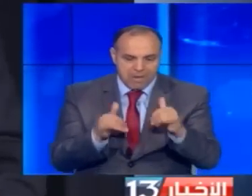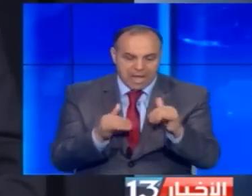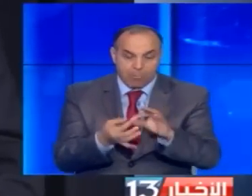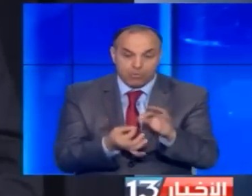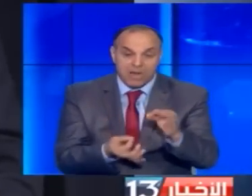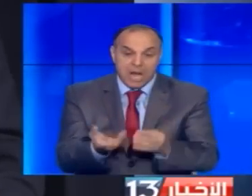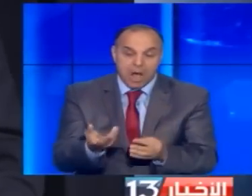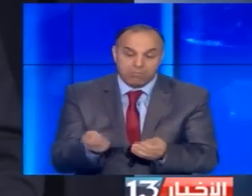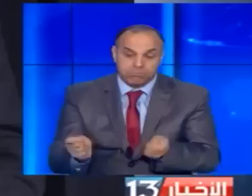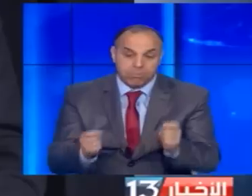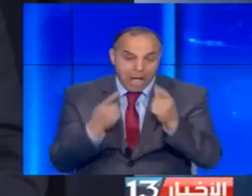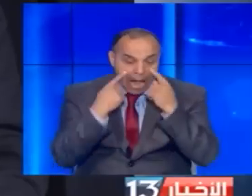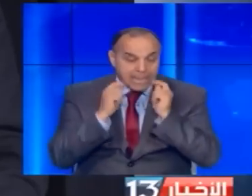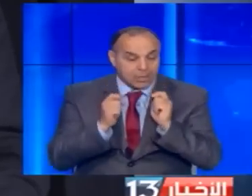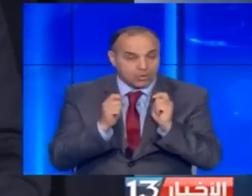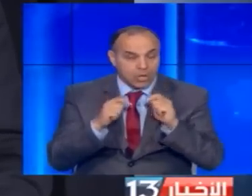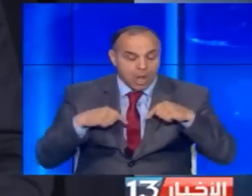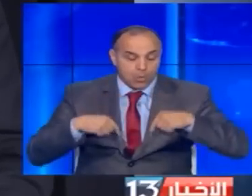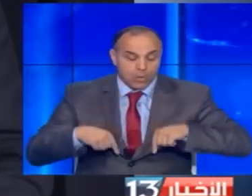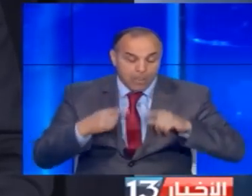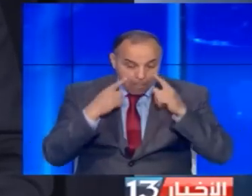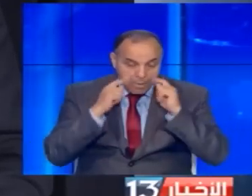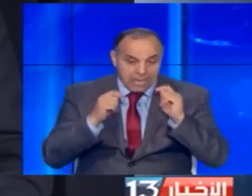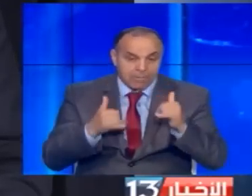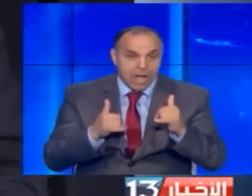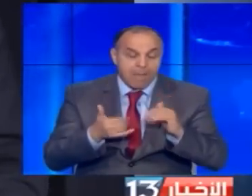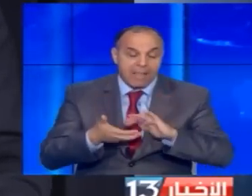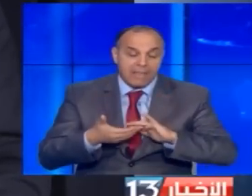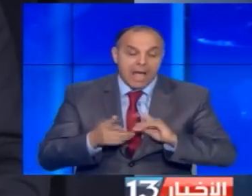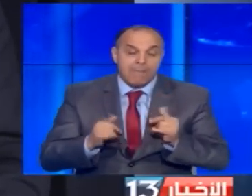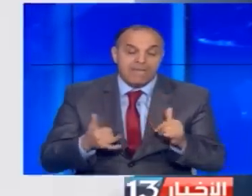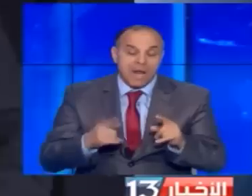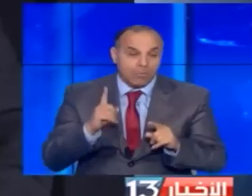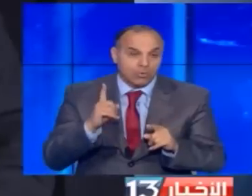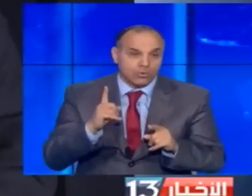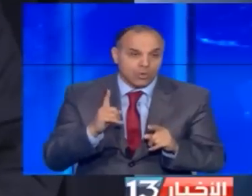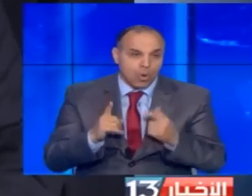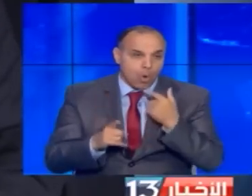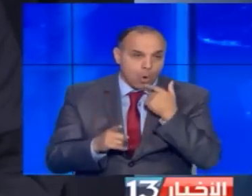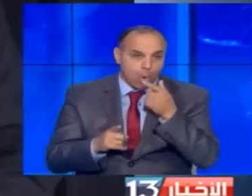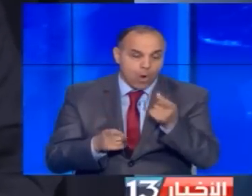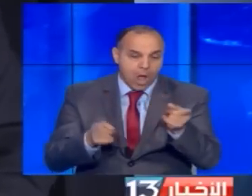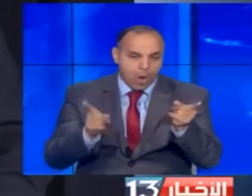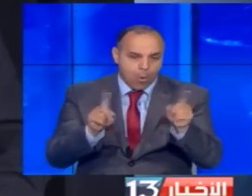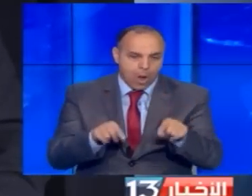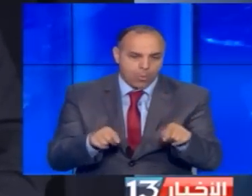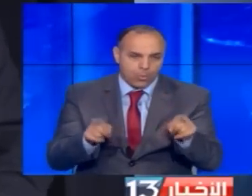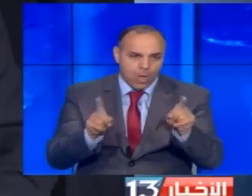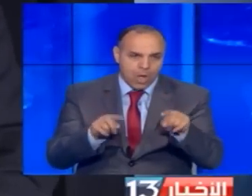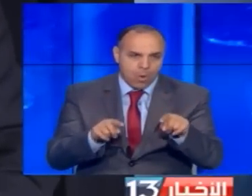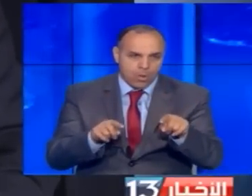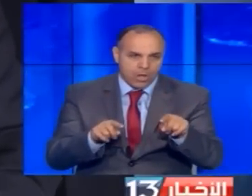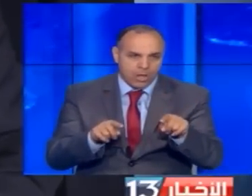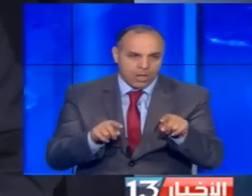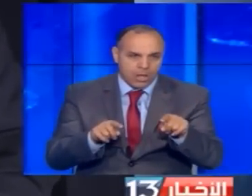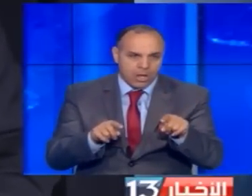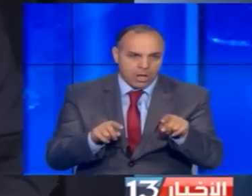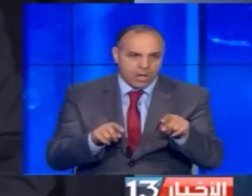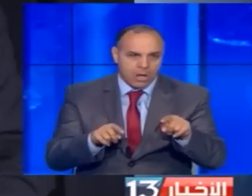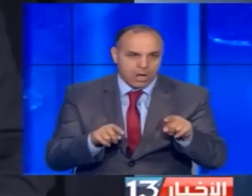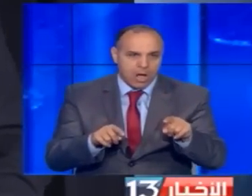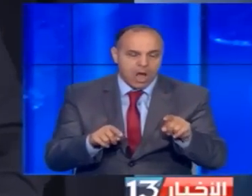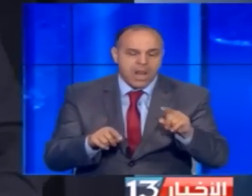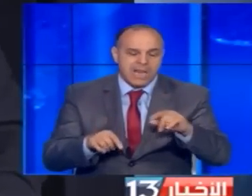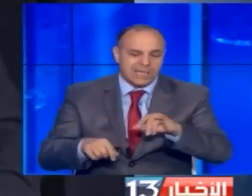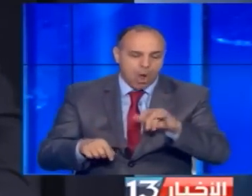بالنار، ما تلعبوش مع الاتحاد. أقول وأكررها، المراهقين في